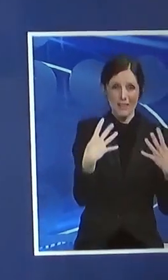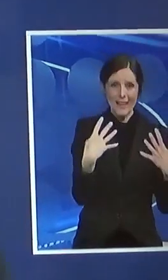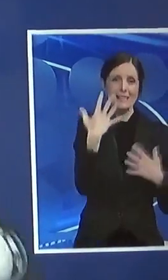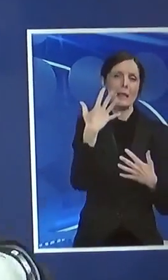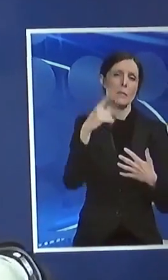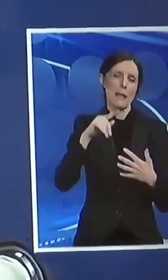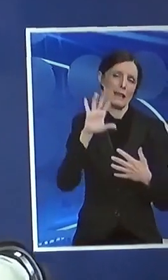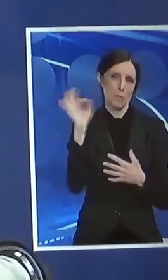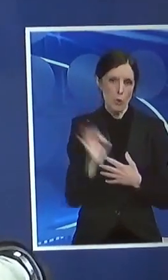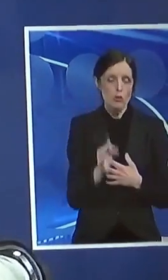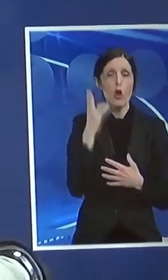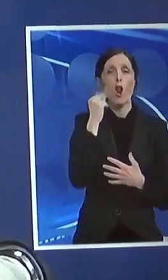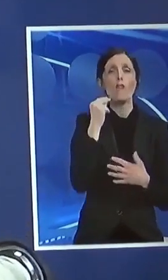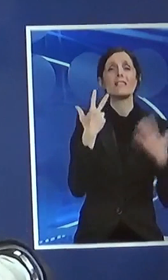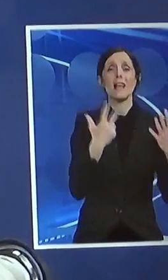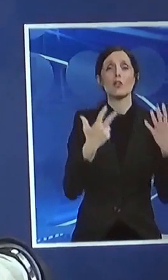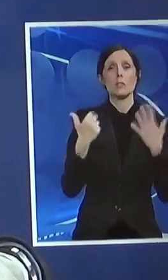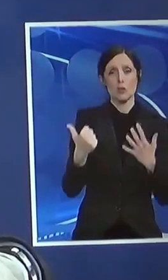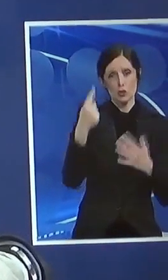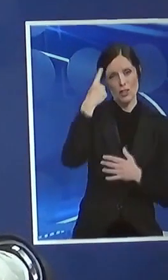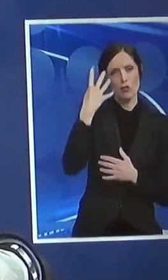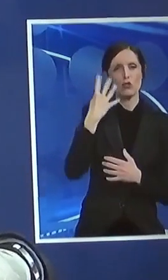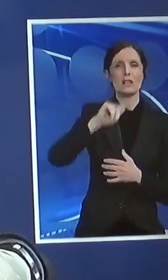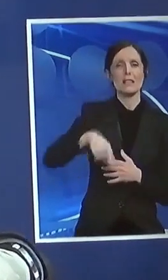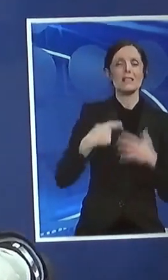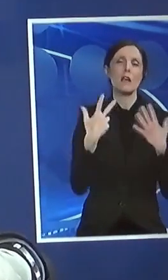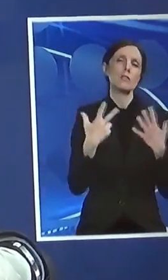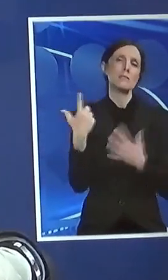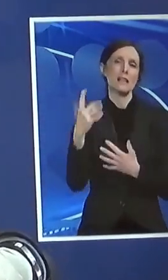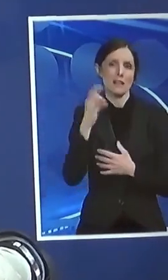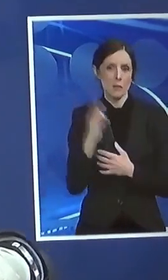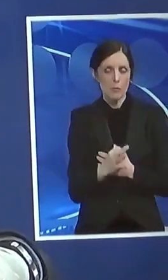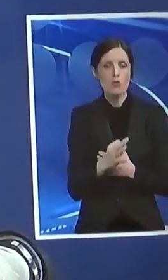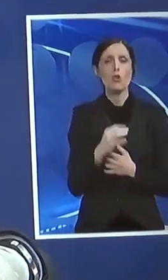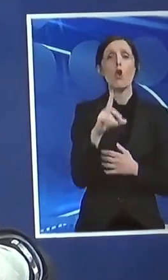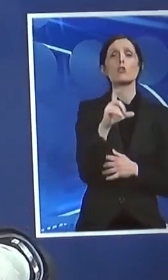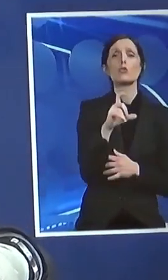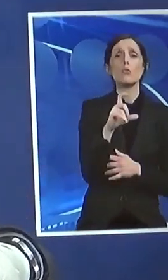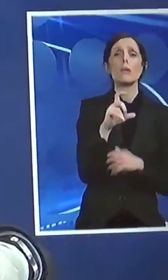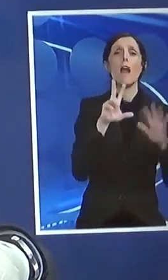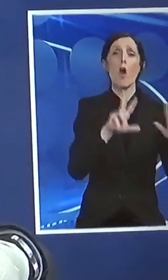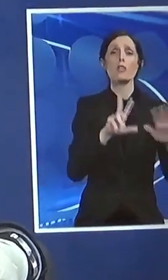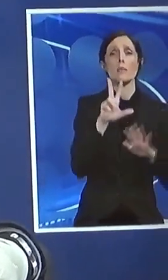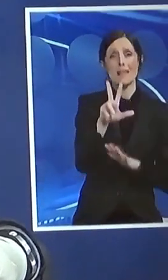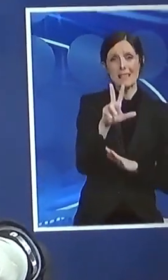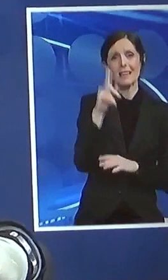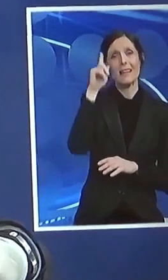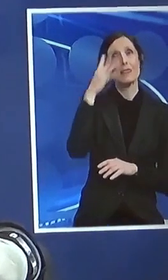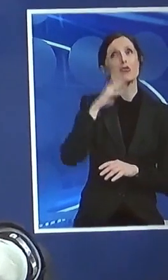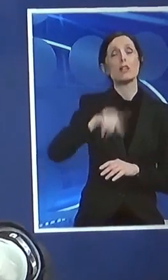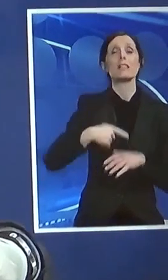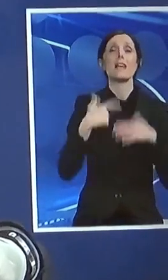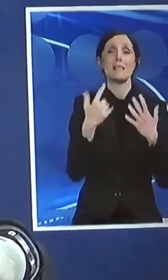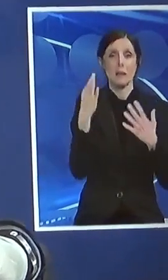95,10%, Novi Sad 86, 4,87%, Čuprija 83,